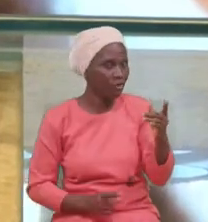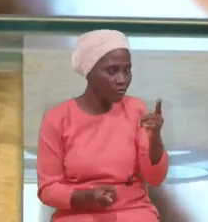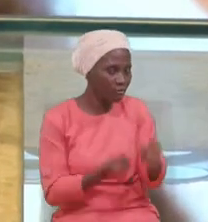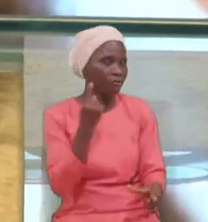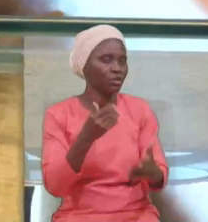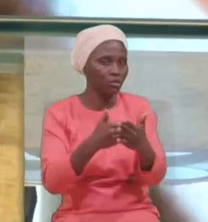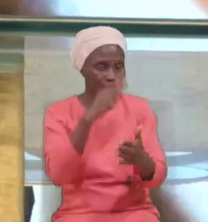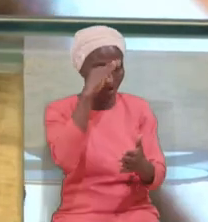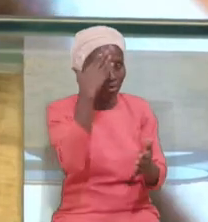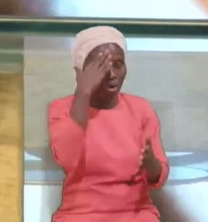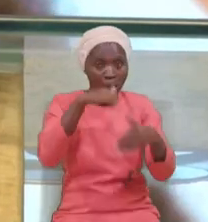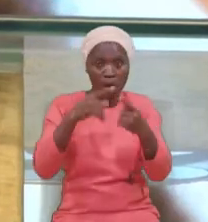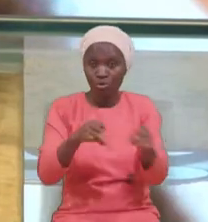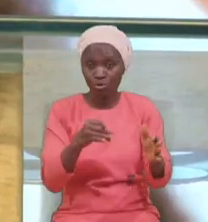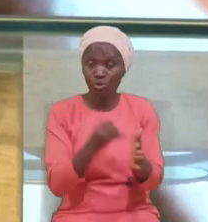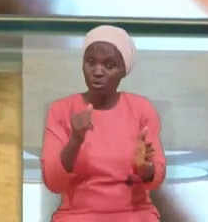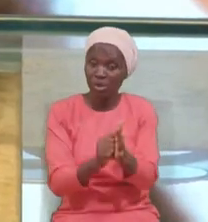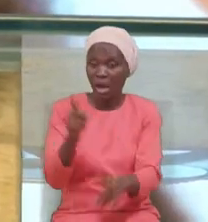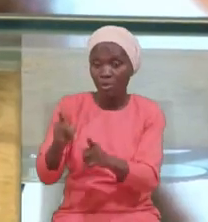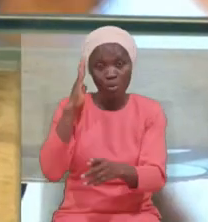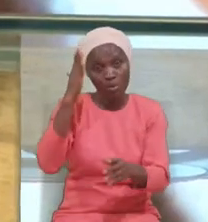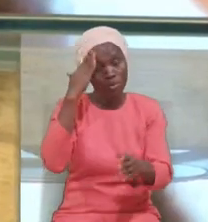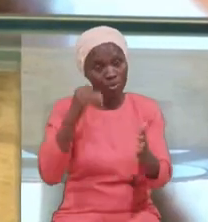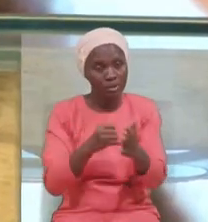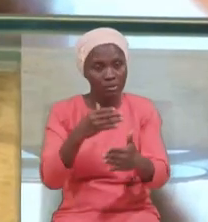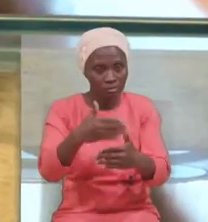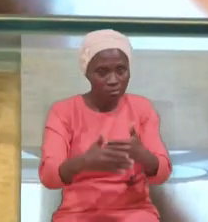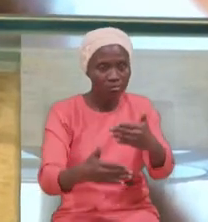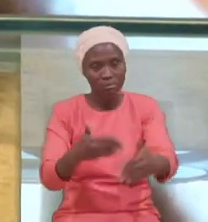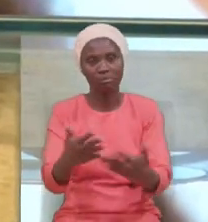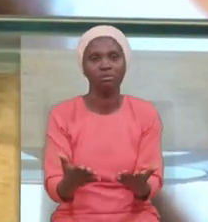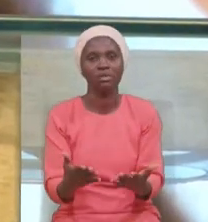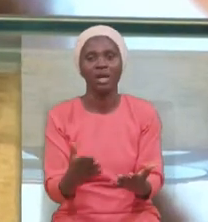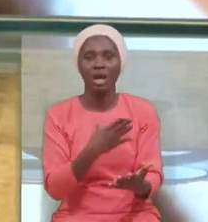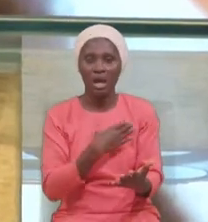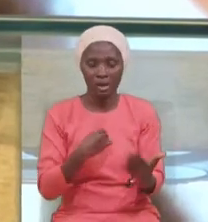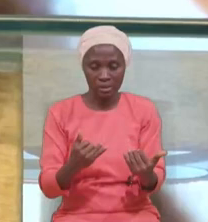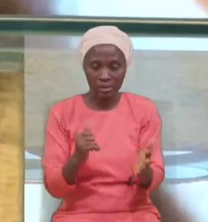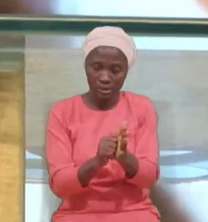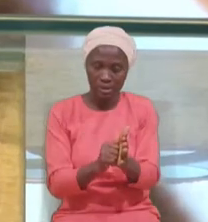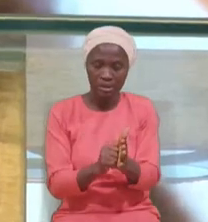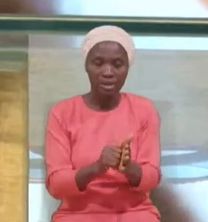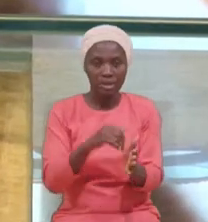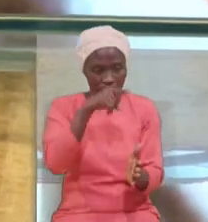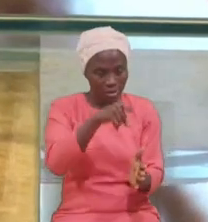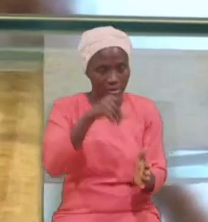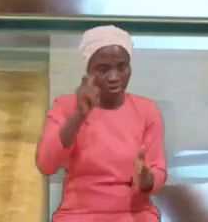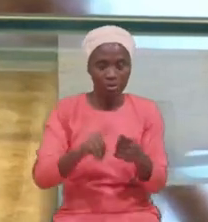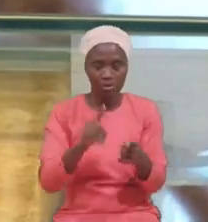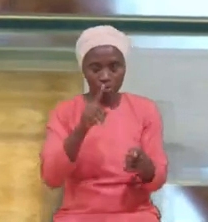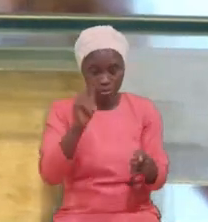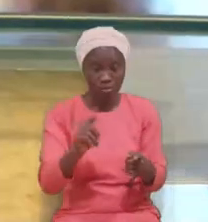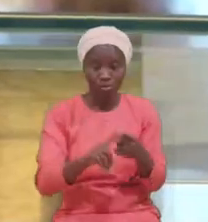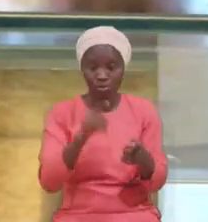savoir comment parler, les gens vont savoir graduellement et comprendre que maintenant cet homme est venu au Seigneur, il est formé, il